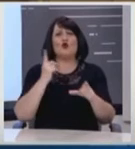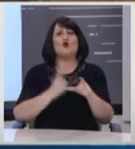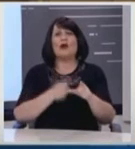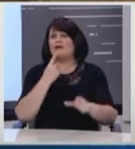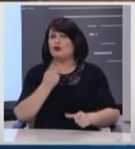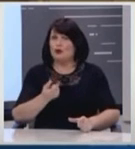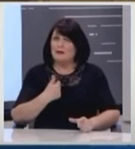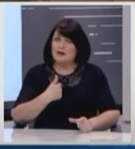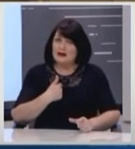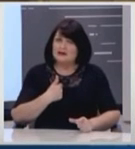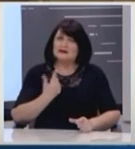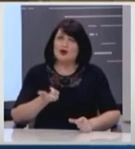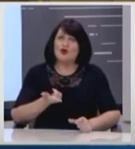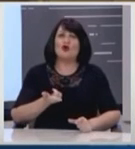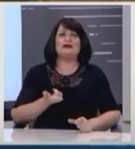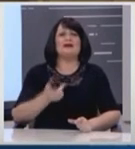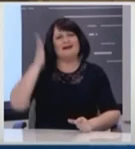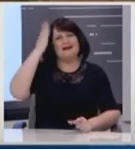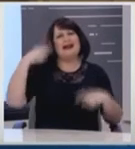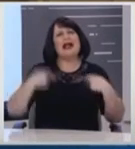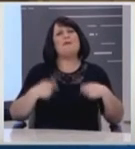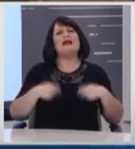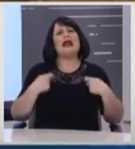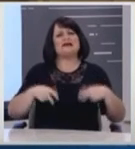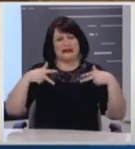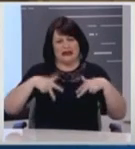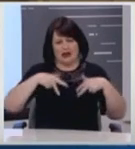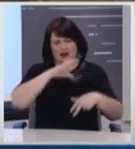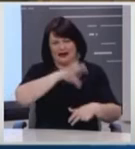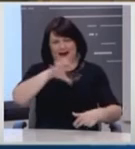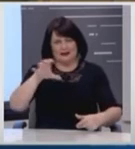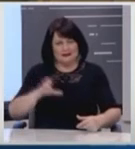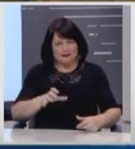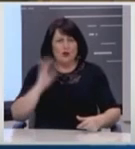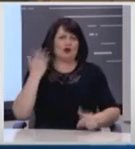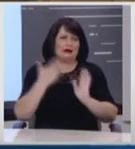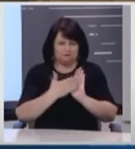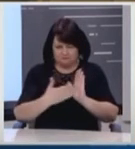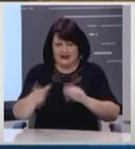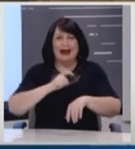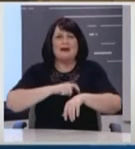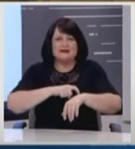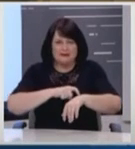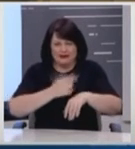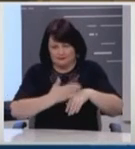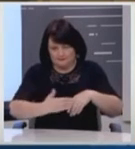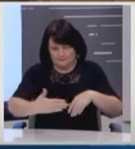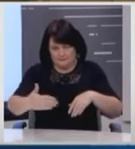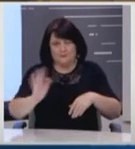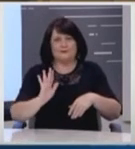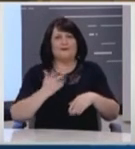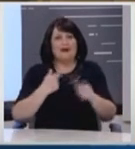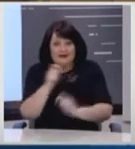ΚΚΕ, ότι τα καπιταλιστικά κράτη, ακόμα και όταν σε κάποια φάση ή στιγμή